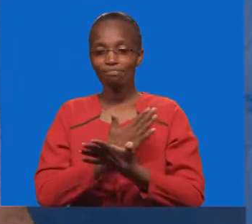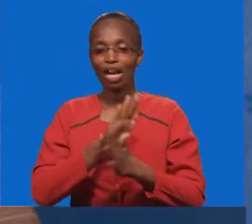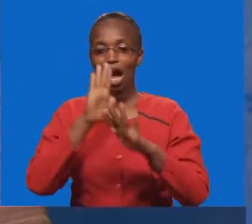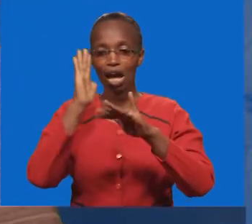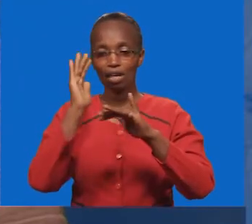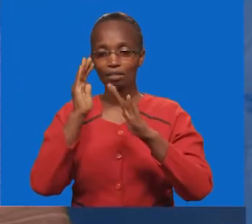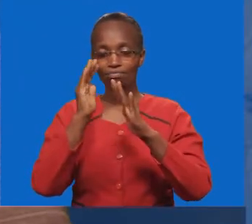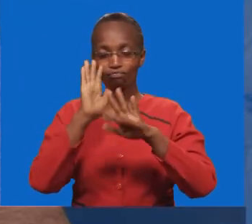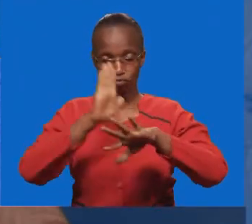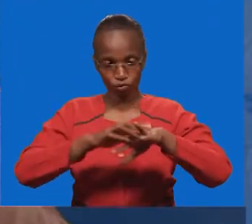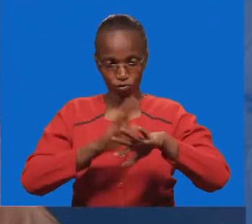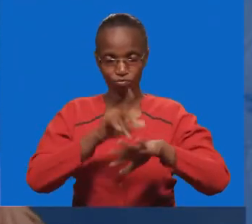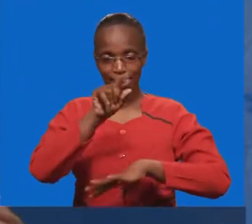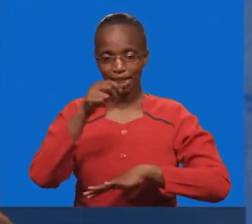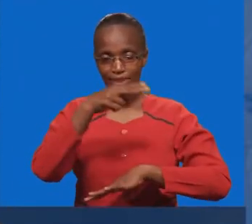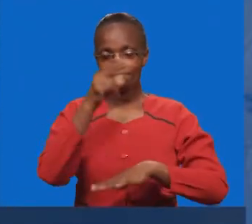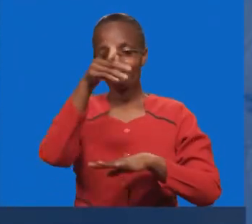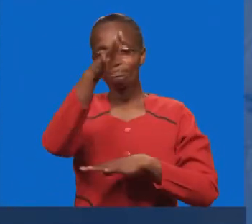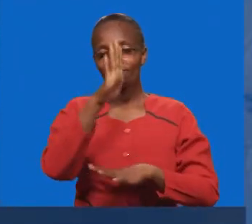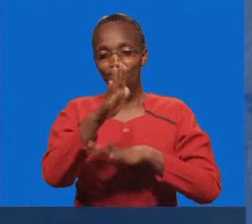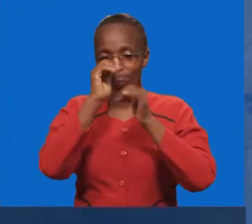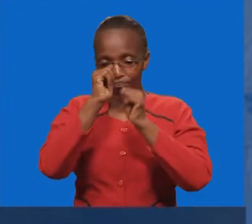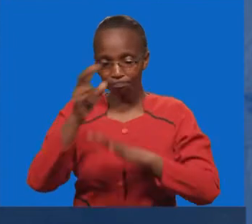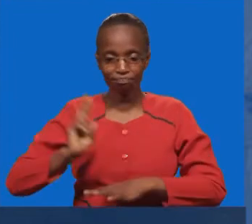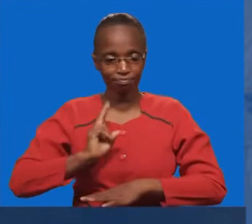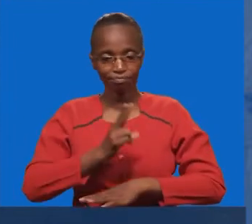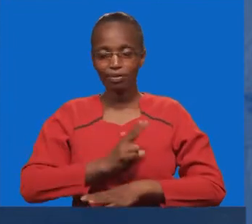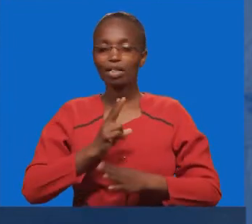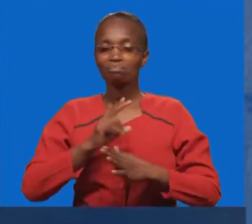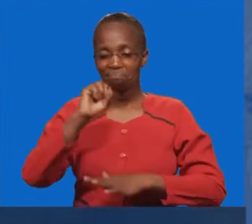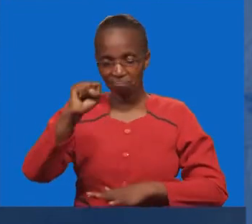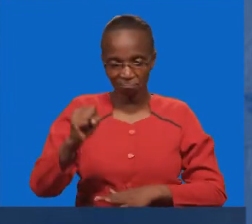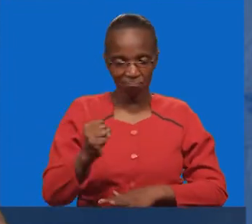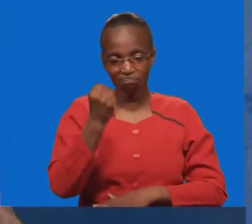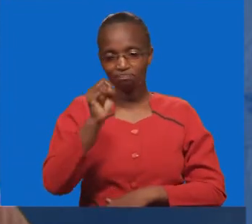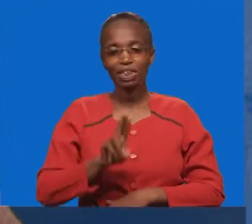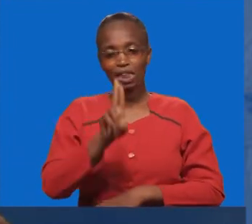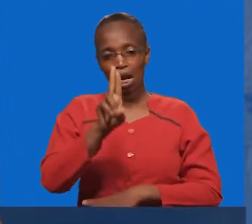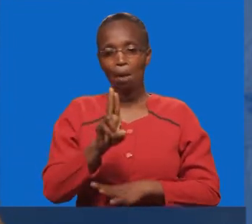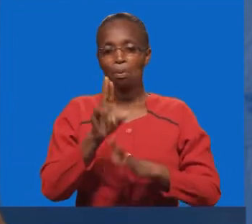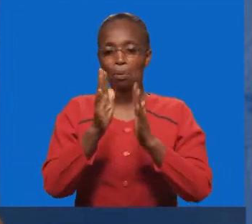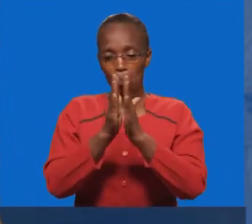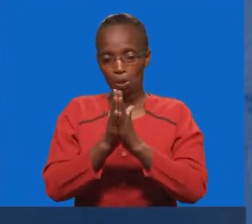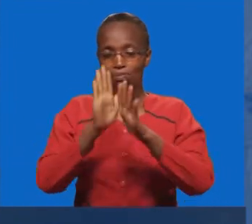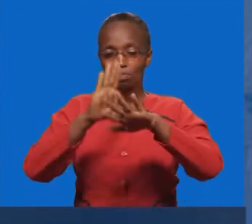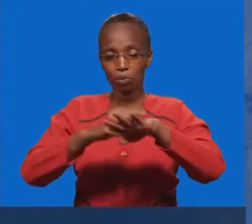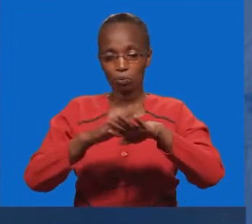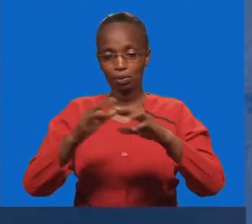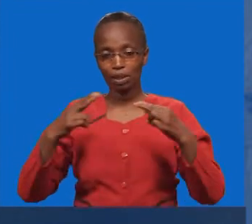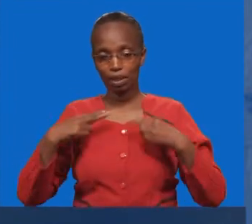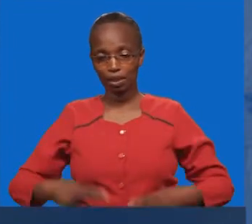Mpenzi mtazamaji, Alhamisi njema ambayo Bwana ameweza kutubariki na tukaweza kuamka